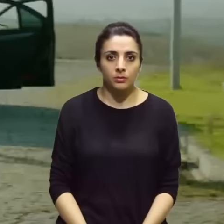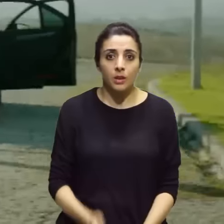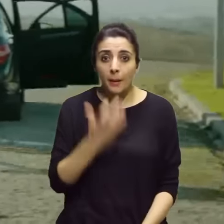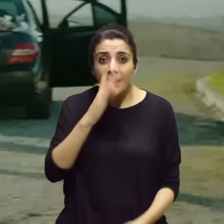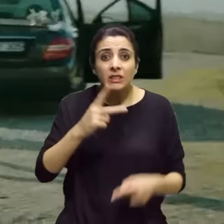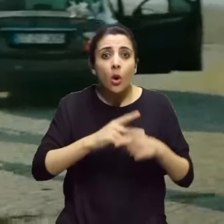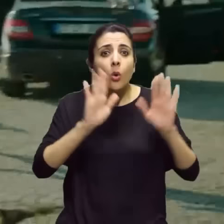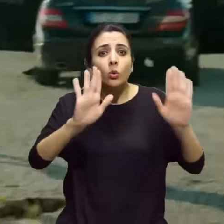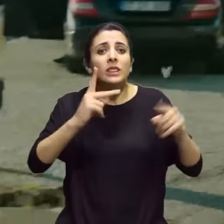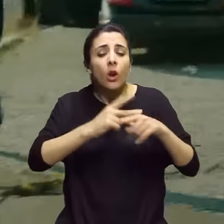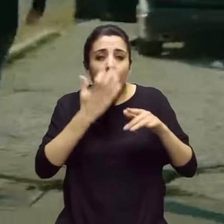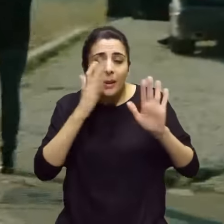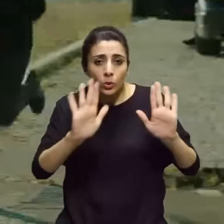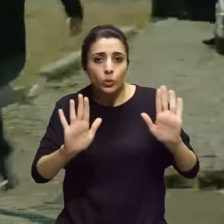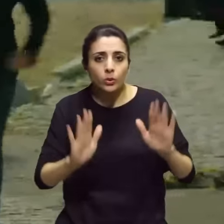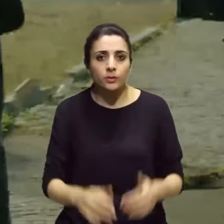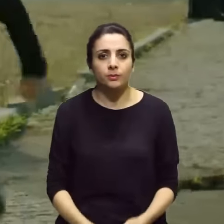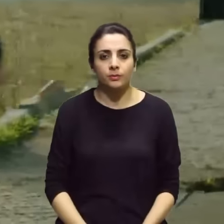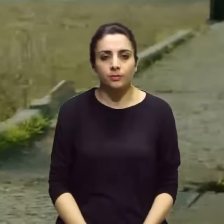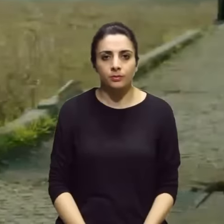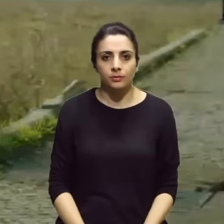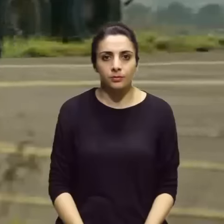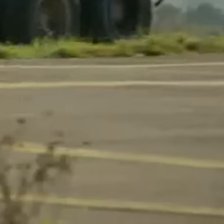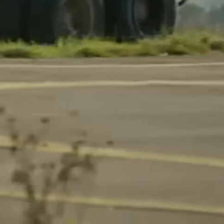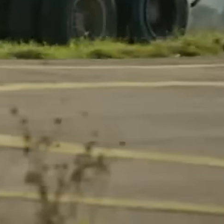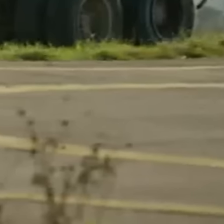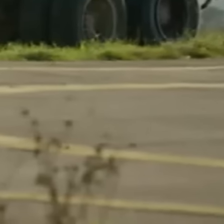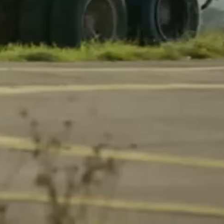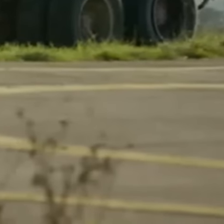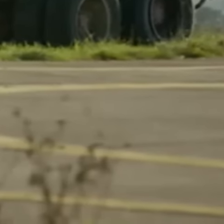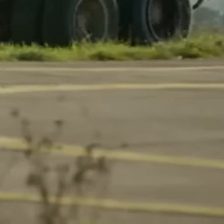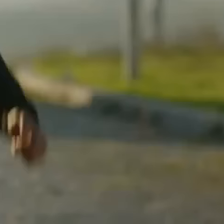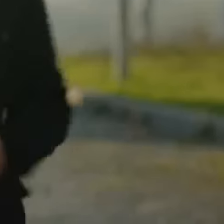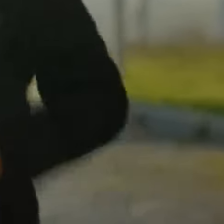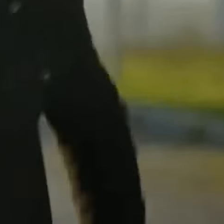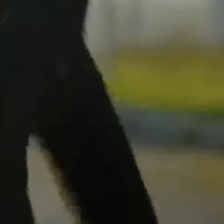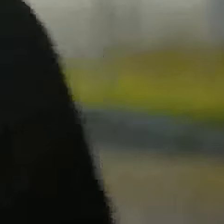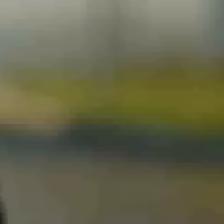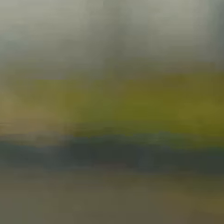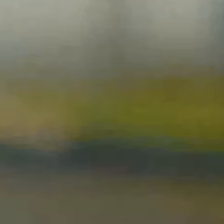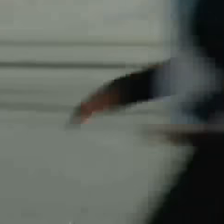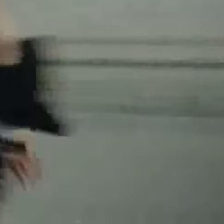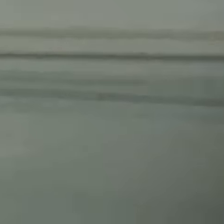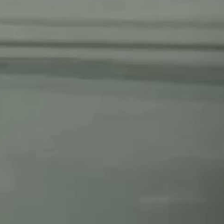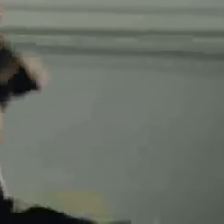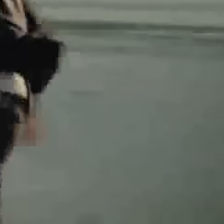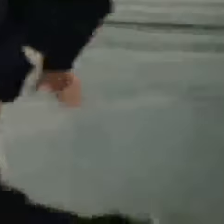Sen burada! Zeyno, Akif sen bekle! Zeyno. Tahir ileri, Sinan sol tarafa doğru koşmaya başladı.